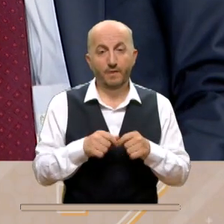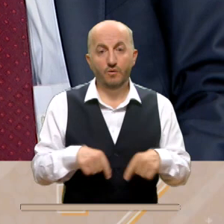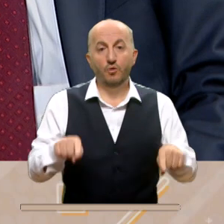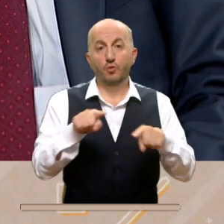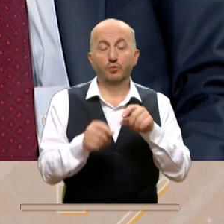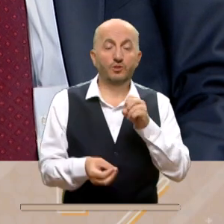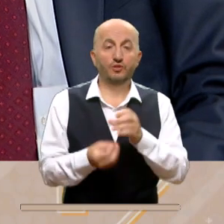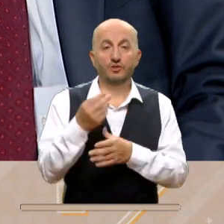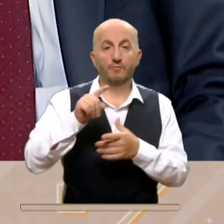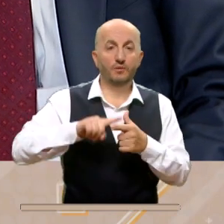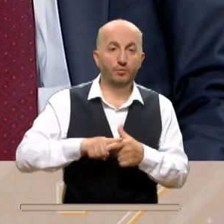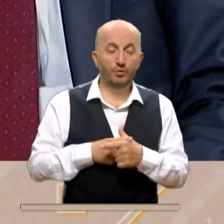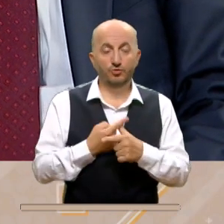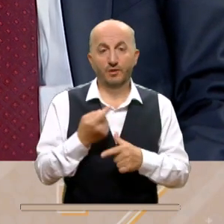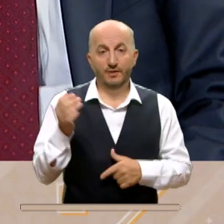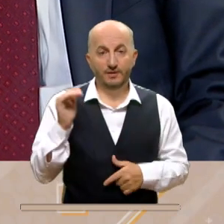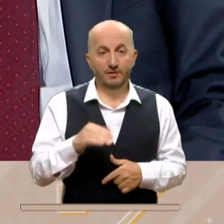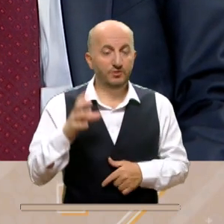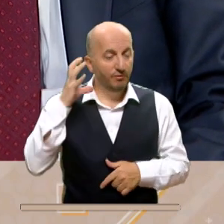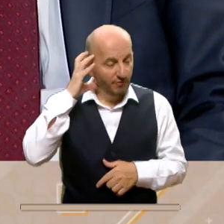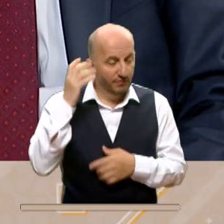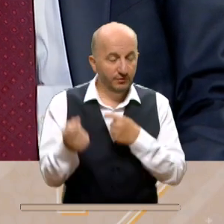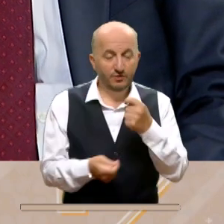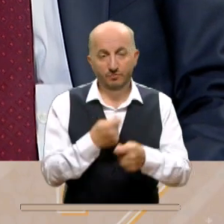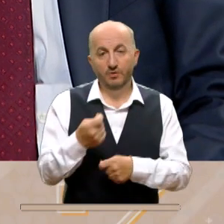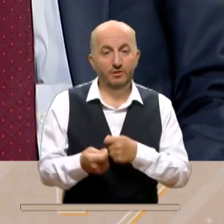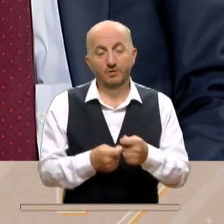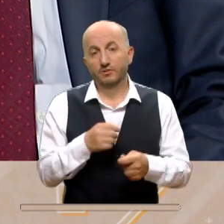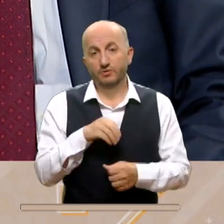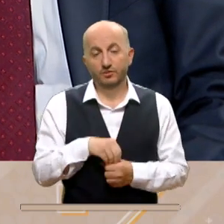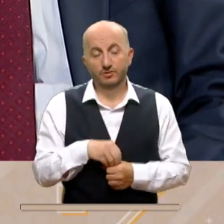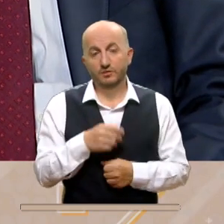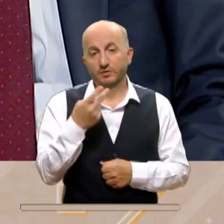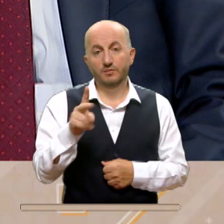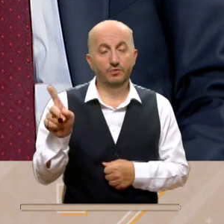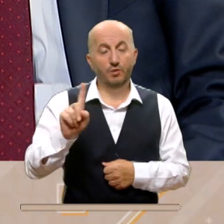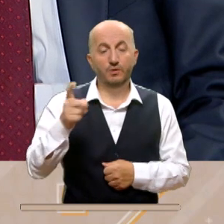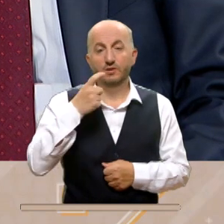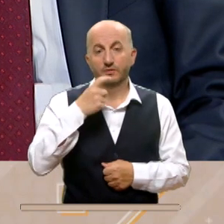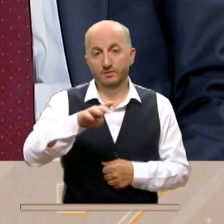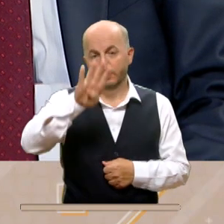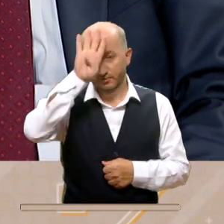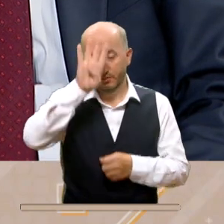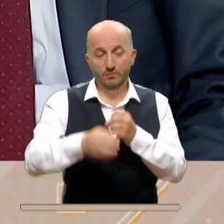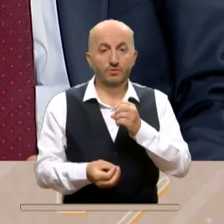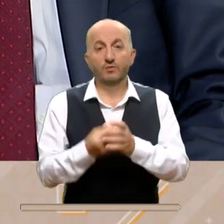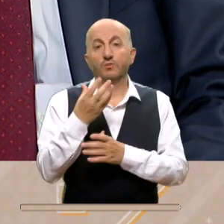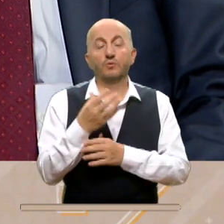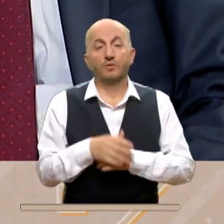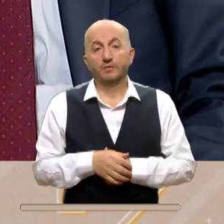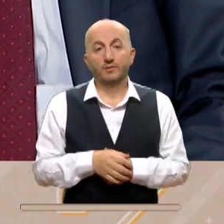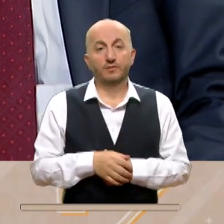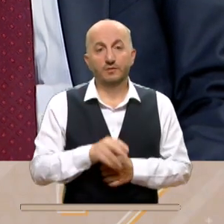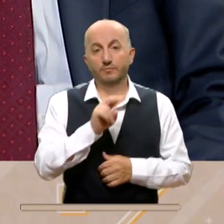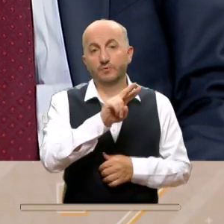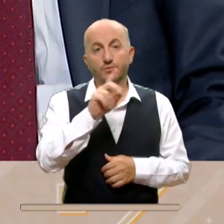çıkan bir proje haline gelmiş vakıf çalışmaları açısından. 2010 yılında İstanbul'da kurulan İstanbul